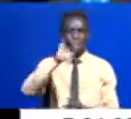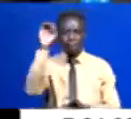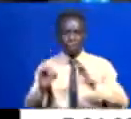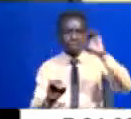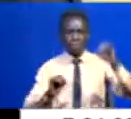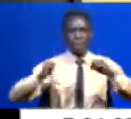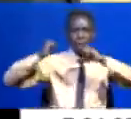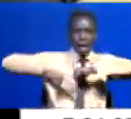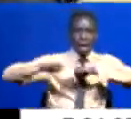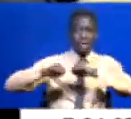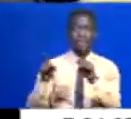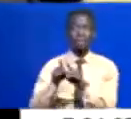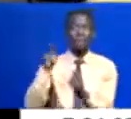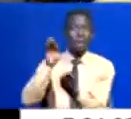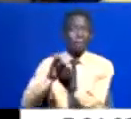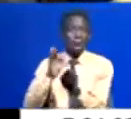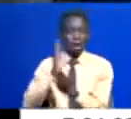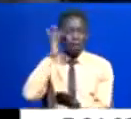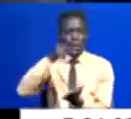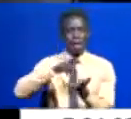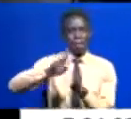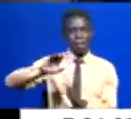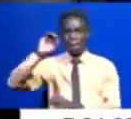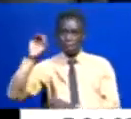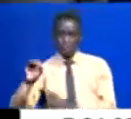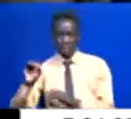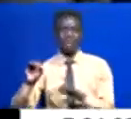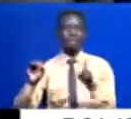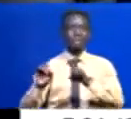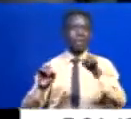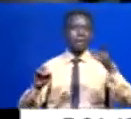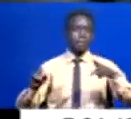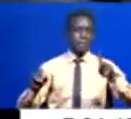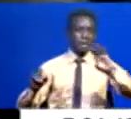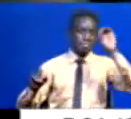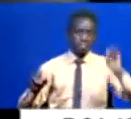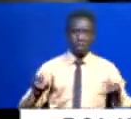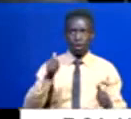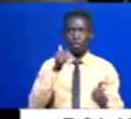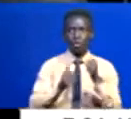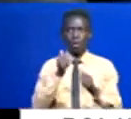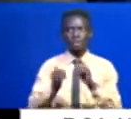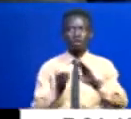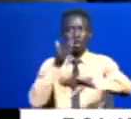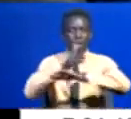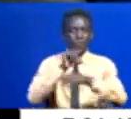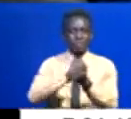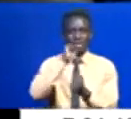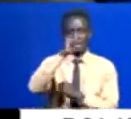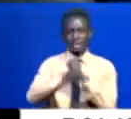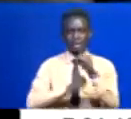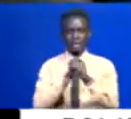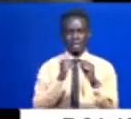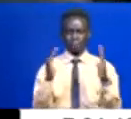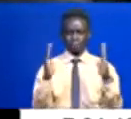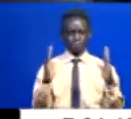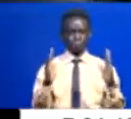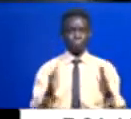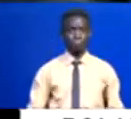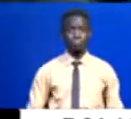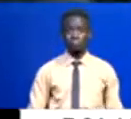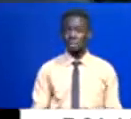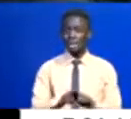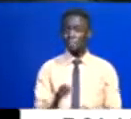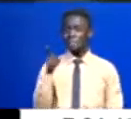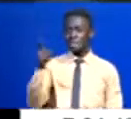hiyo ikilipia asilimia iliyosalia ambayo itarejeshwa kwa muda usiozidi miaka 15. Huu ni mojawapo